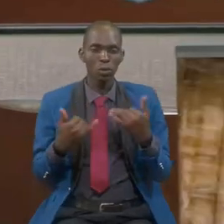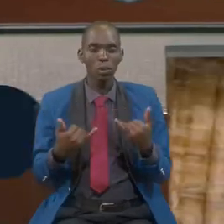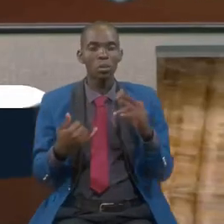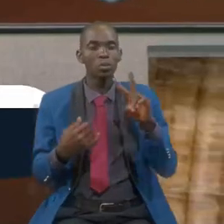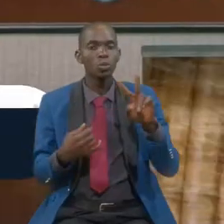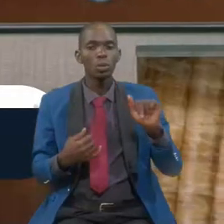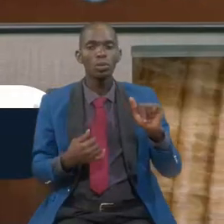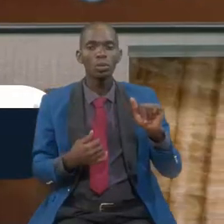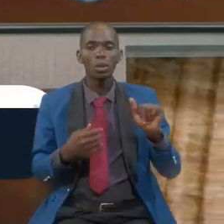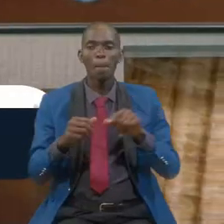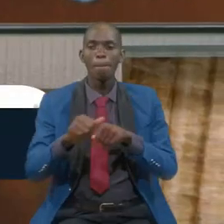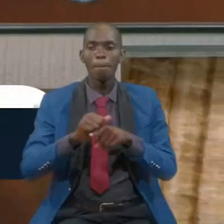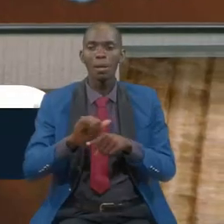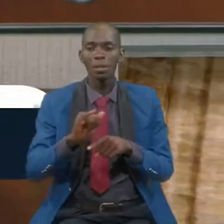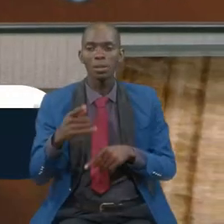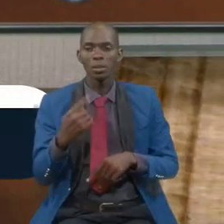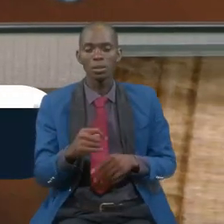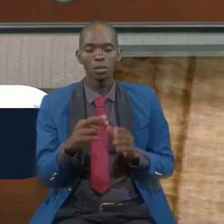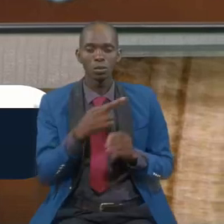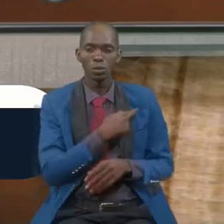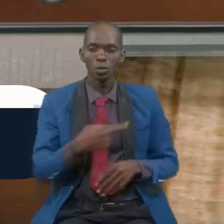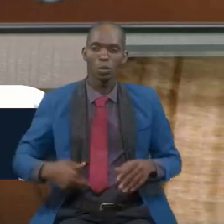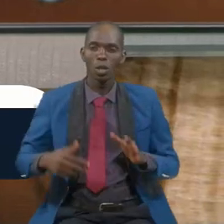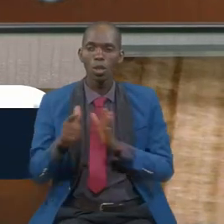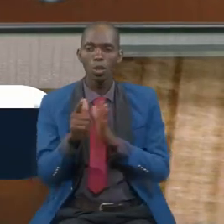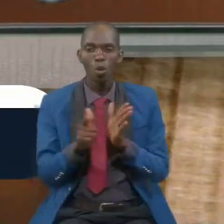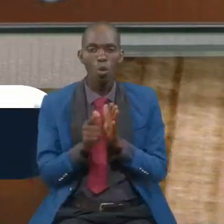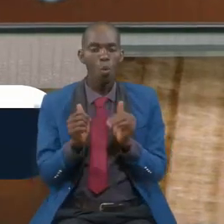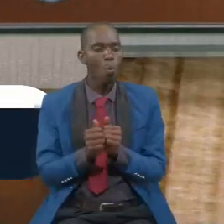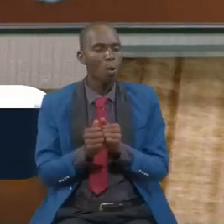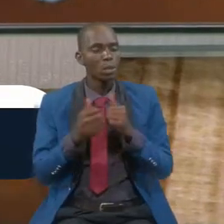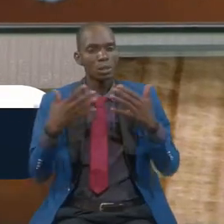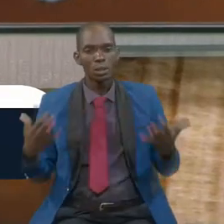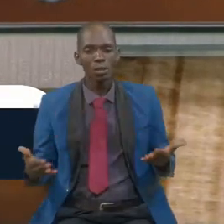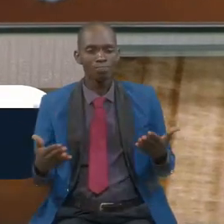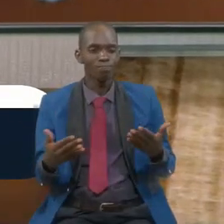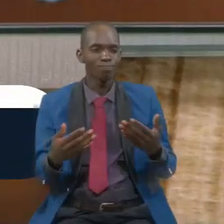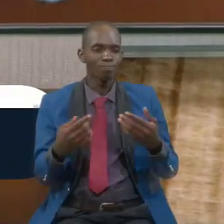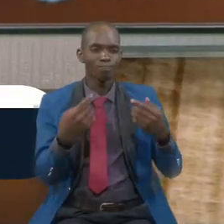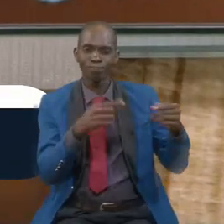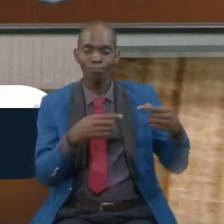pratiquer la loi royale sans discrimination